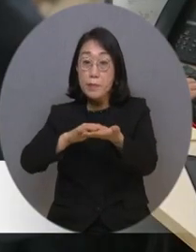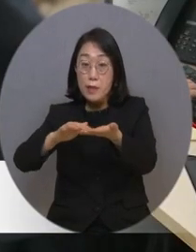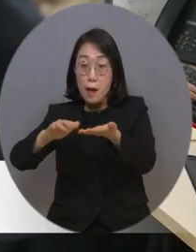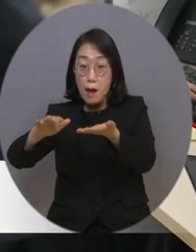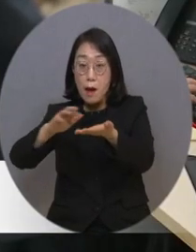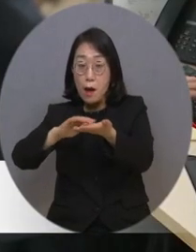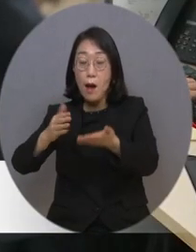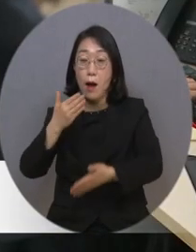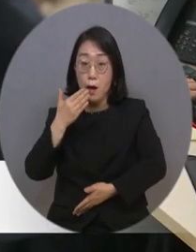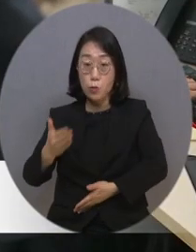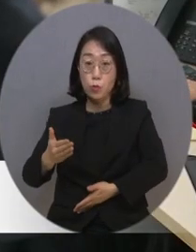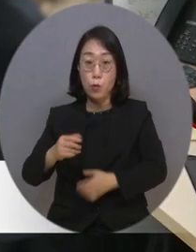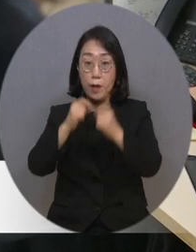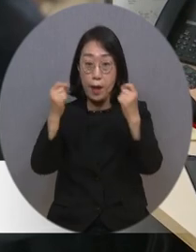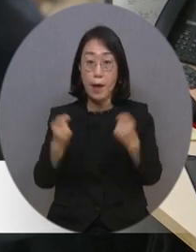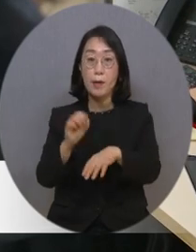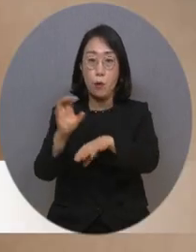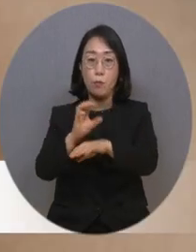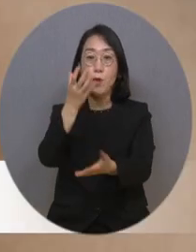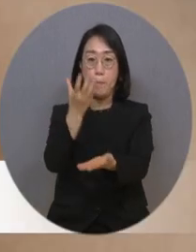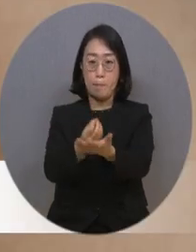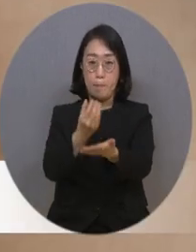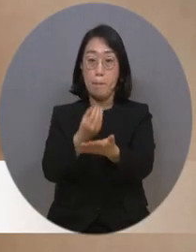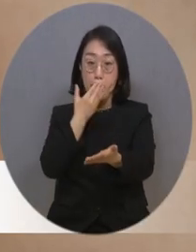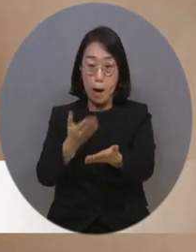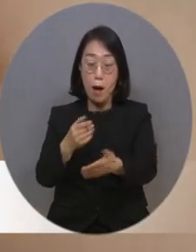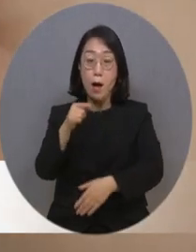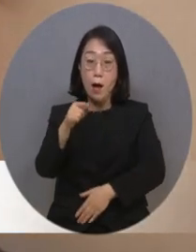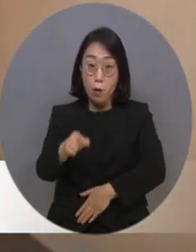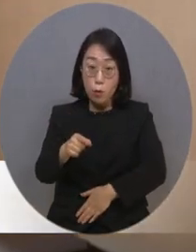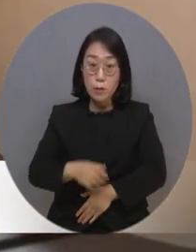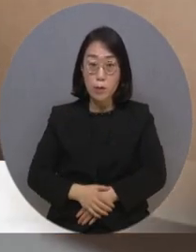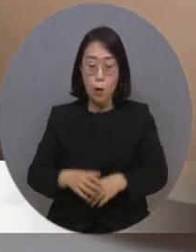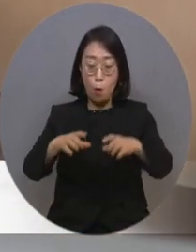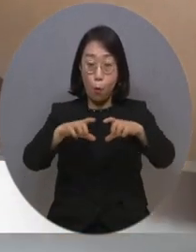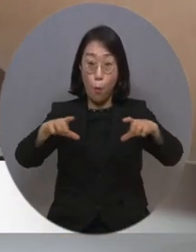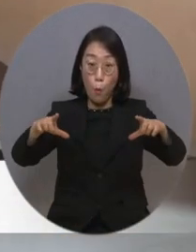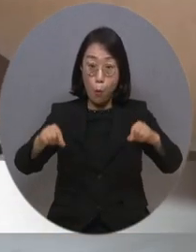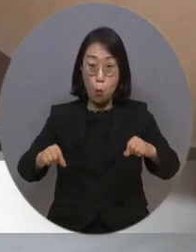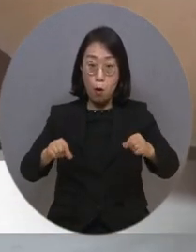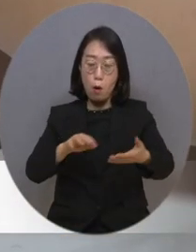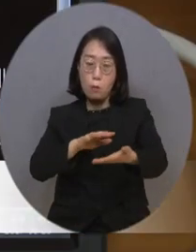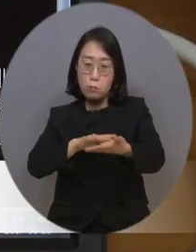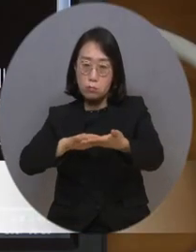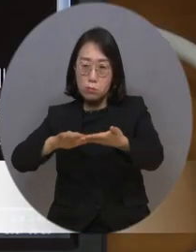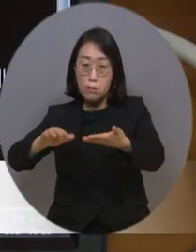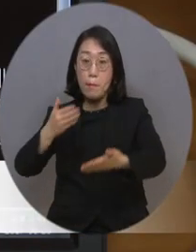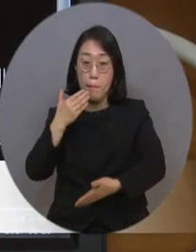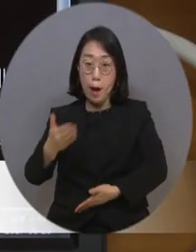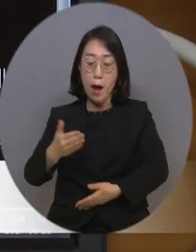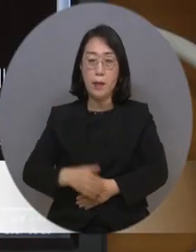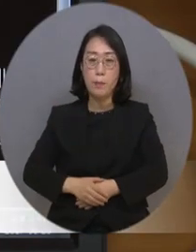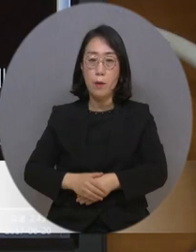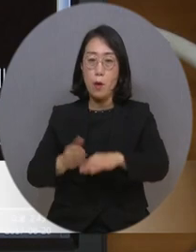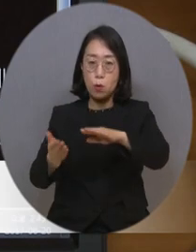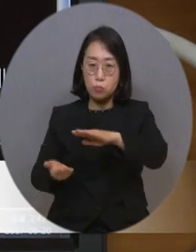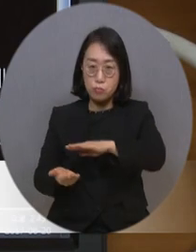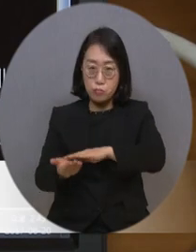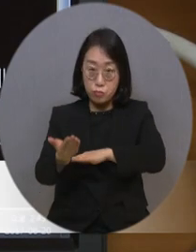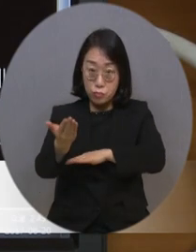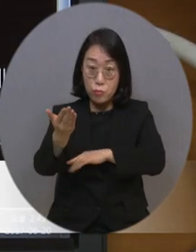개인 컴퓨터에 저장됩니다 해당 파일을 점자 정보 단말기를 통해 읽거나 점자 프린터를